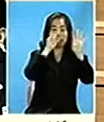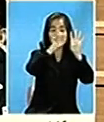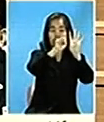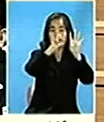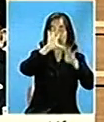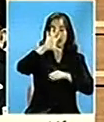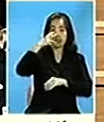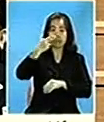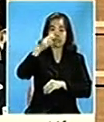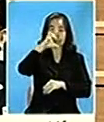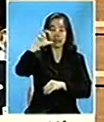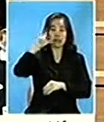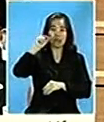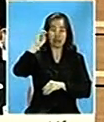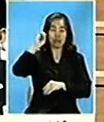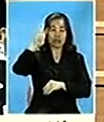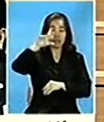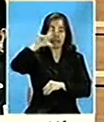450,374 ล้านบาทเพิ่มขึ้น